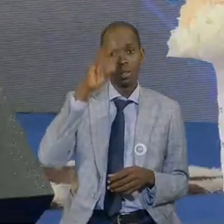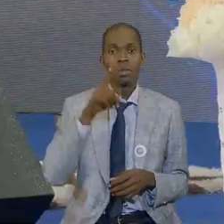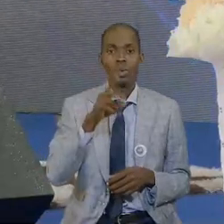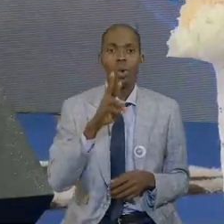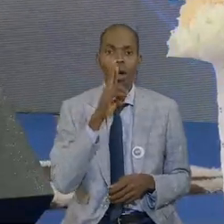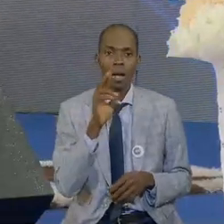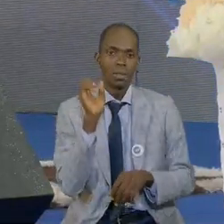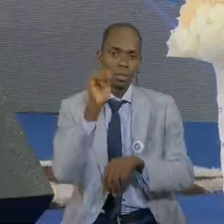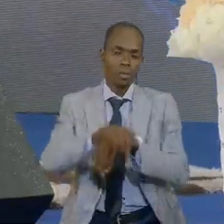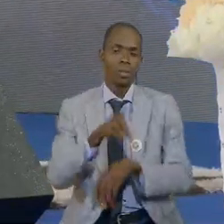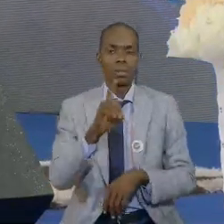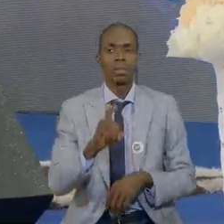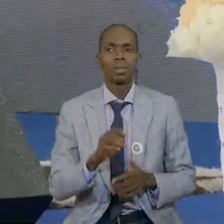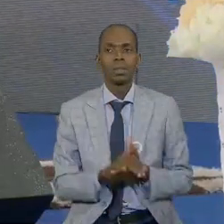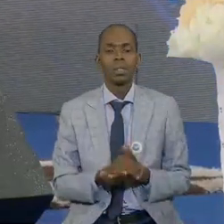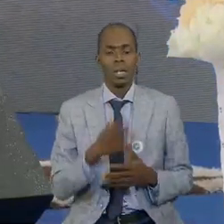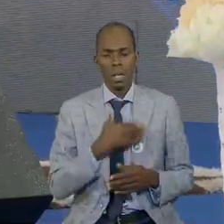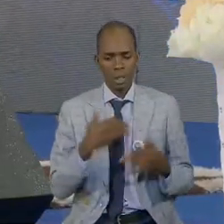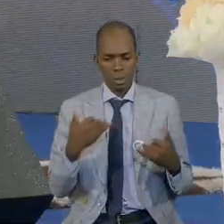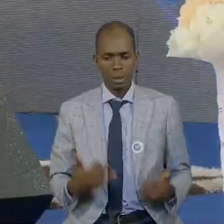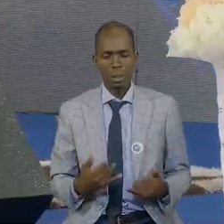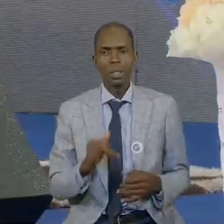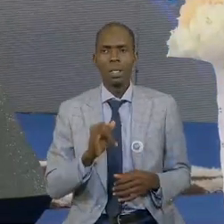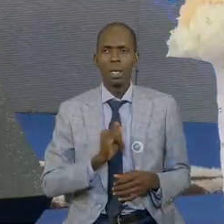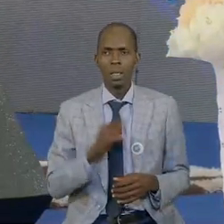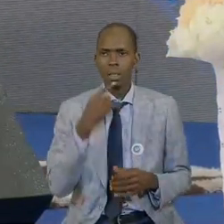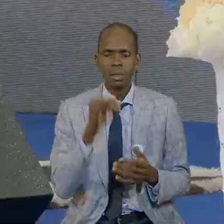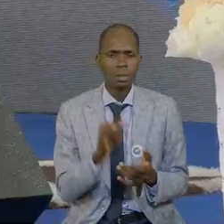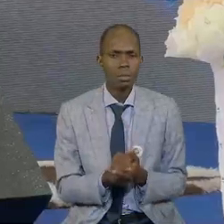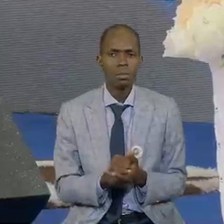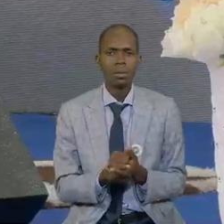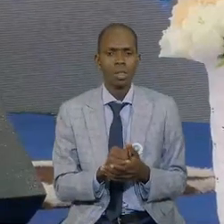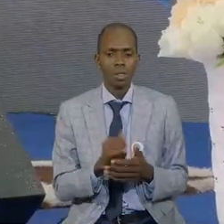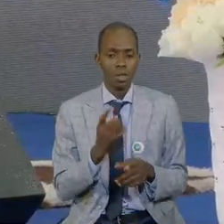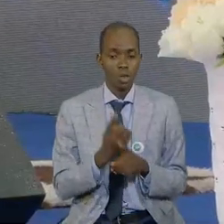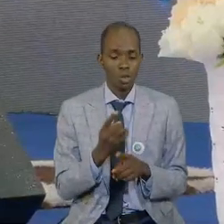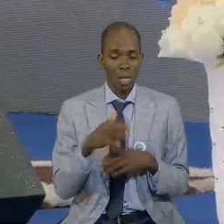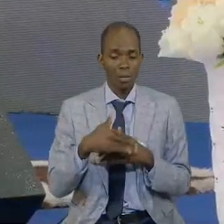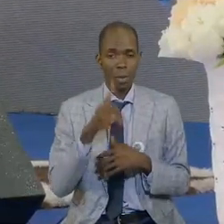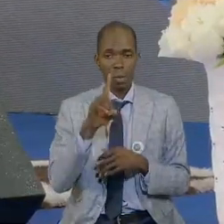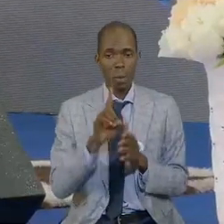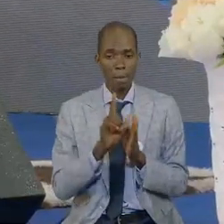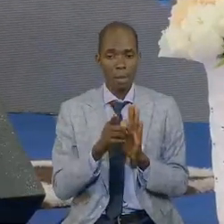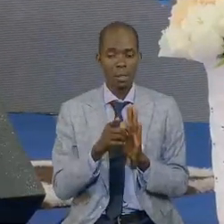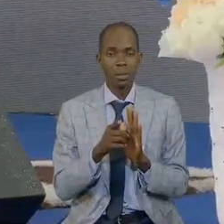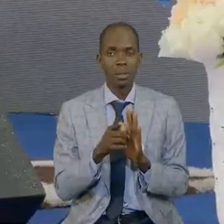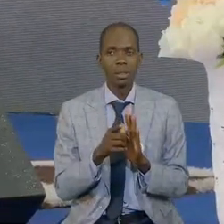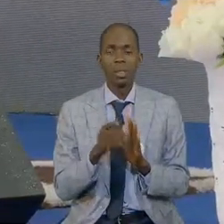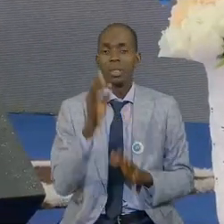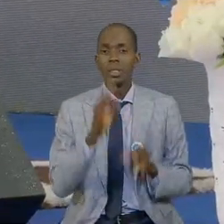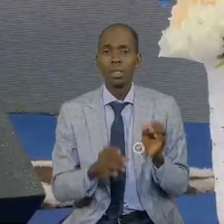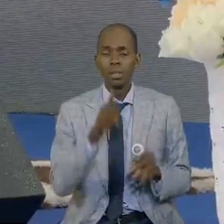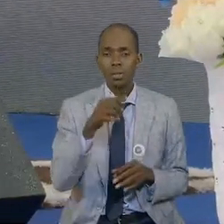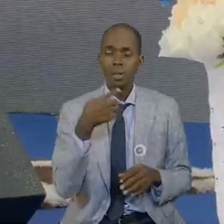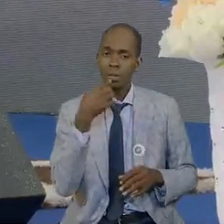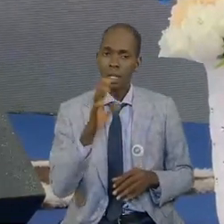vaincu. And now I say that it doesn't take 1 minute. J'ai dit ça, ça n'a pas pris une minute. If you tell